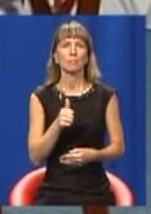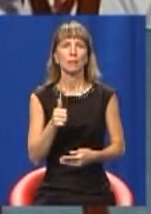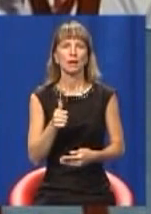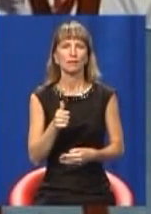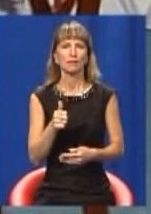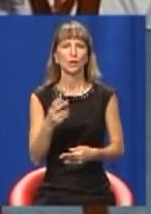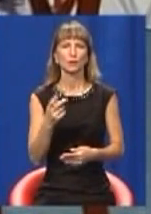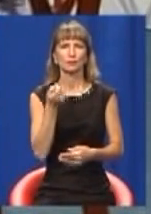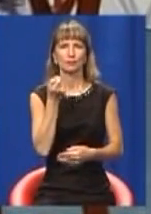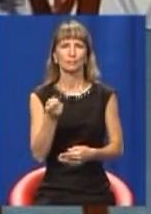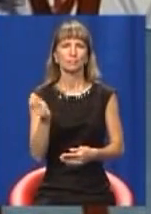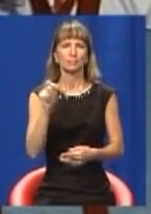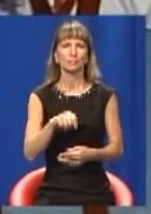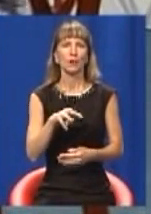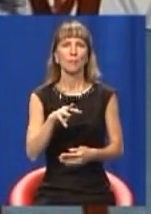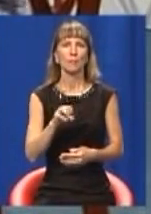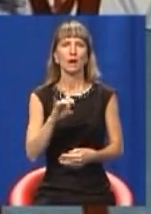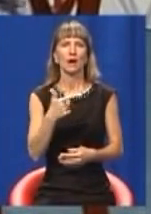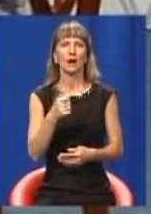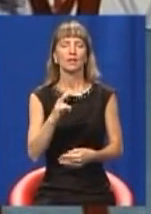количество марганцовки. Твоя задача